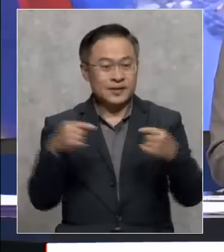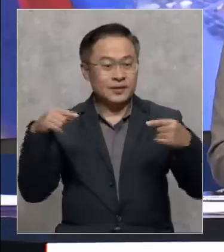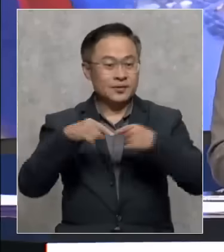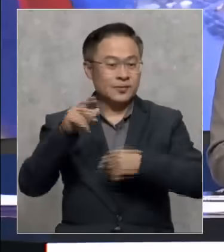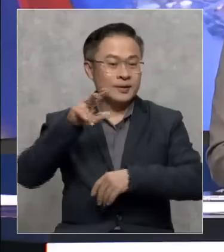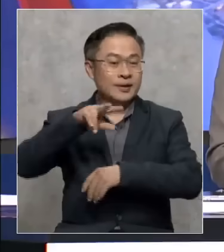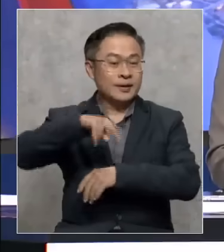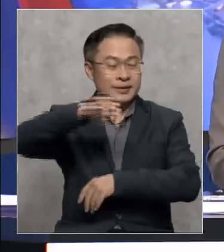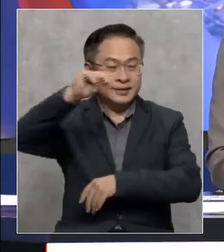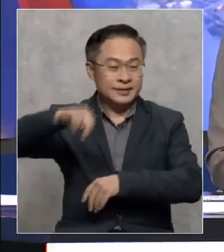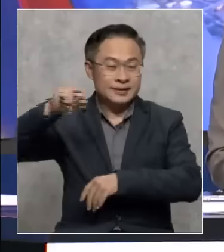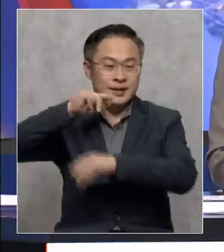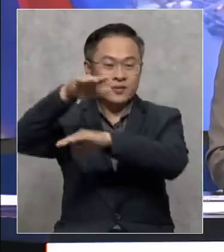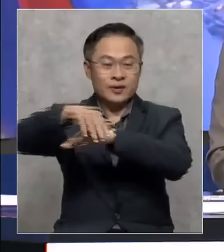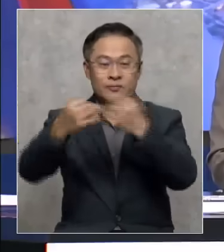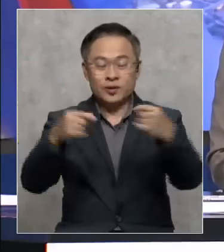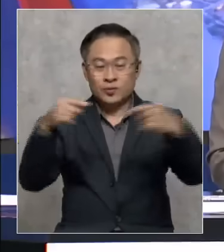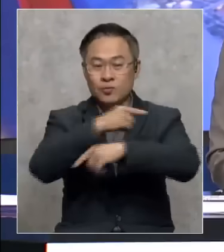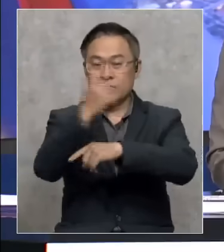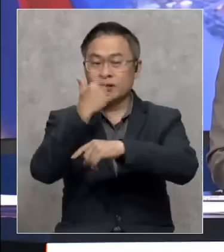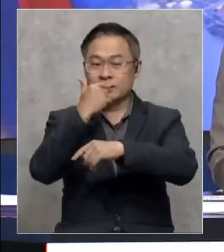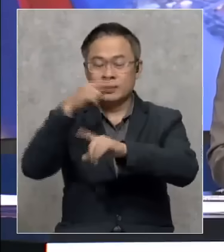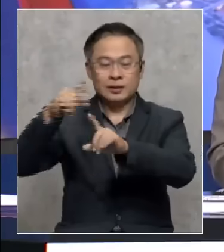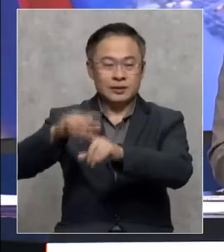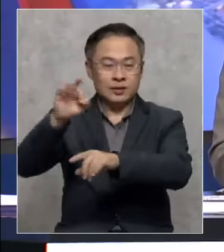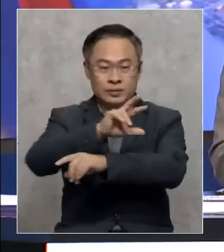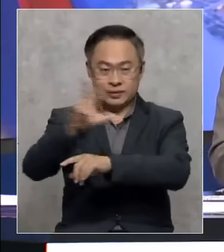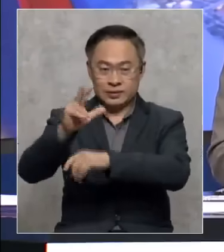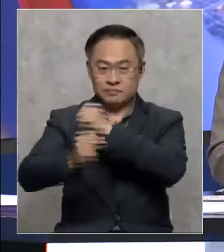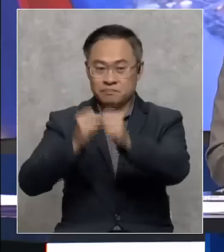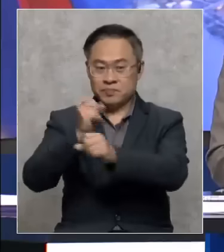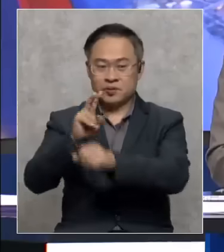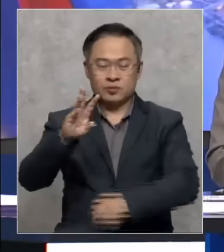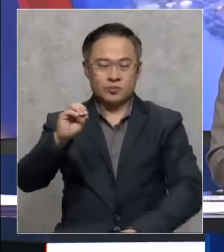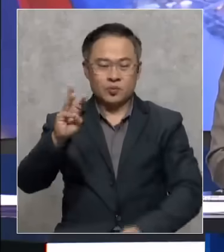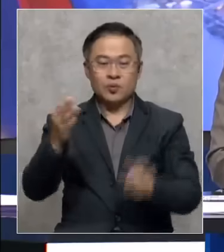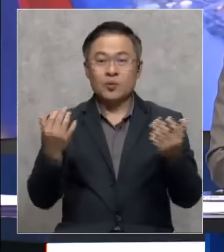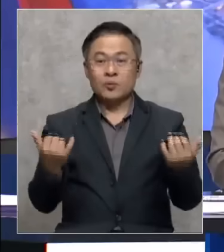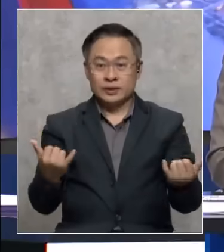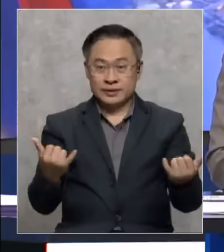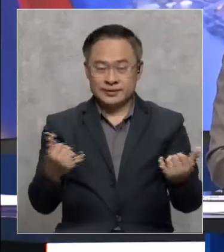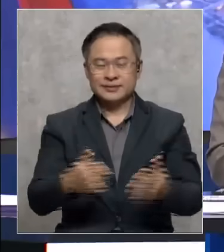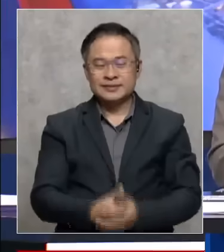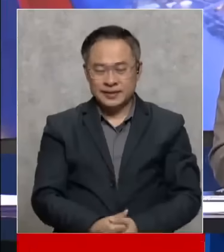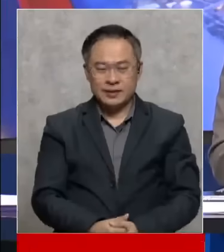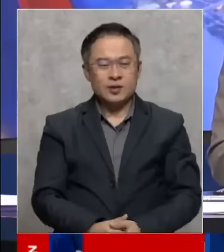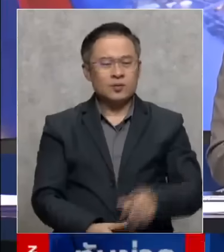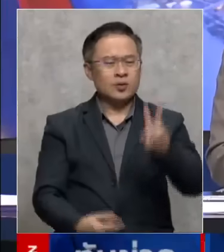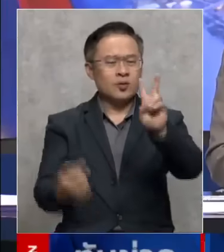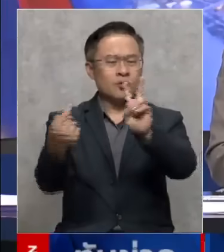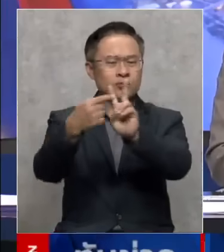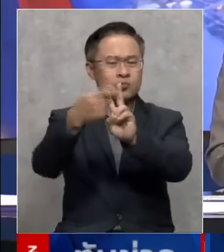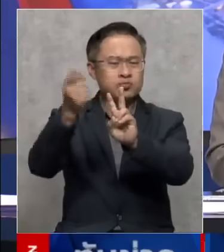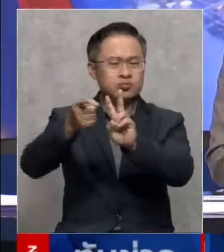เนชั่นทันข่าวค่ำนะครับวันนี้เราพบกันอาทิตย์ที่ 3กันยายน 2566นะครับเช่นเคยครับสัปดาห์นี้อยู่กับผมสรรพคุณคุณรพิพันธ์และอาจารย์